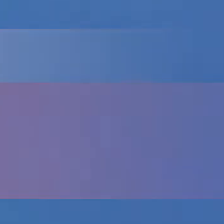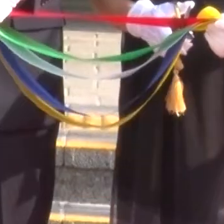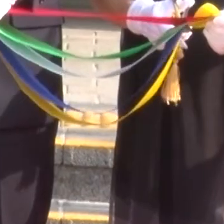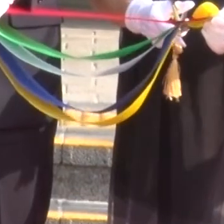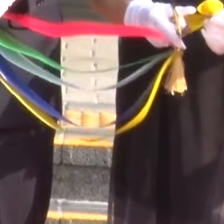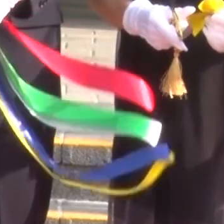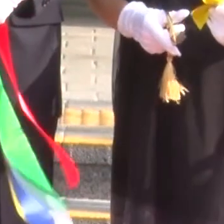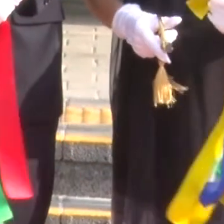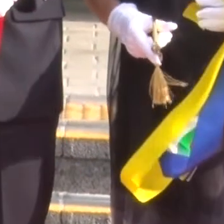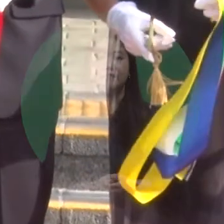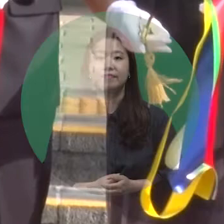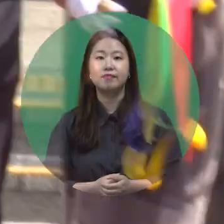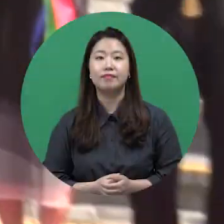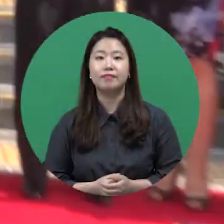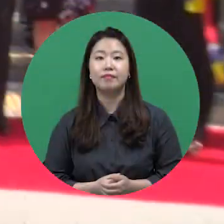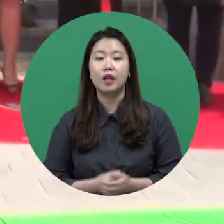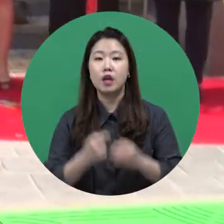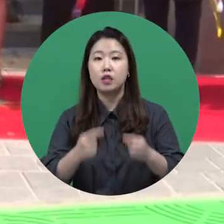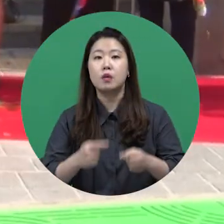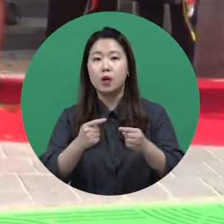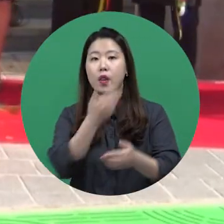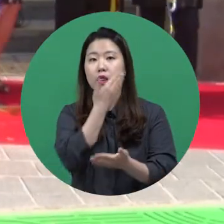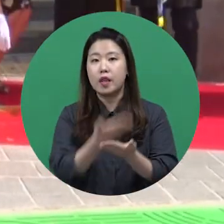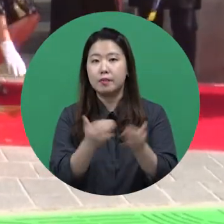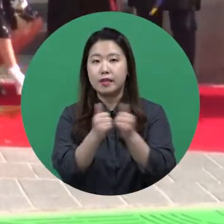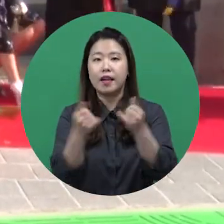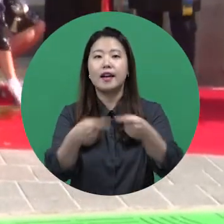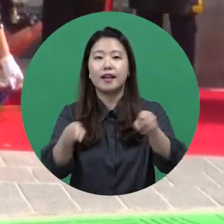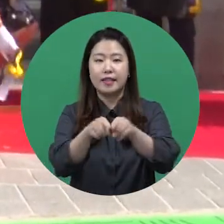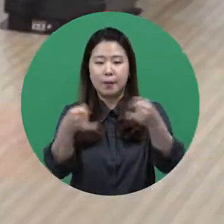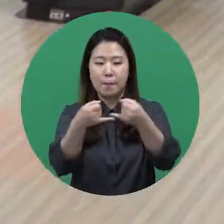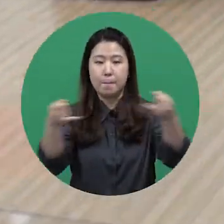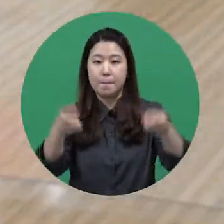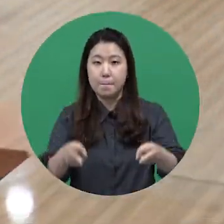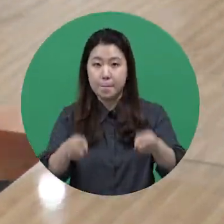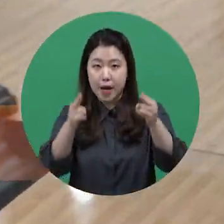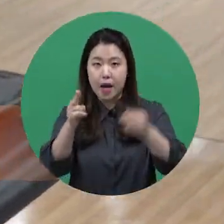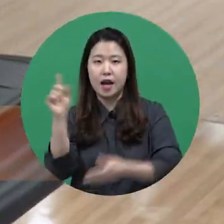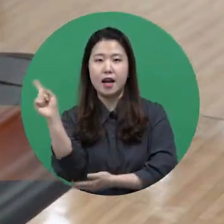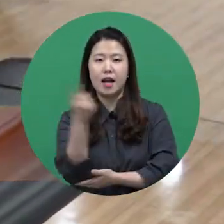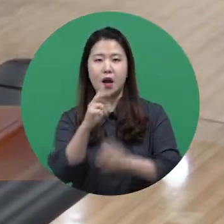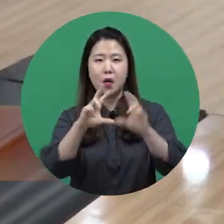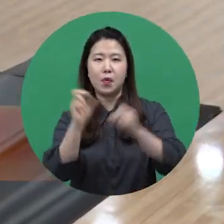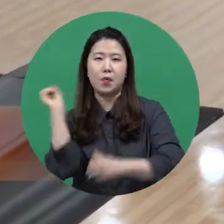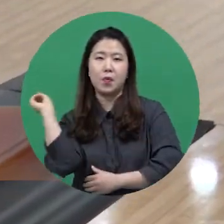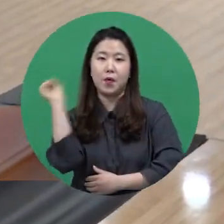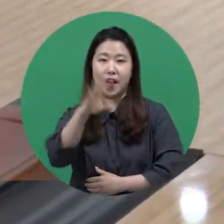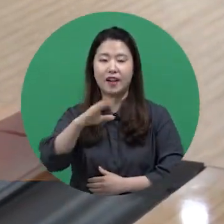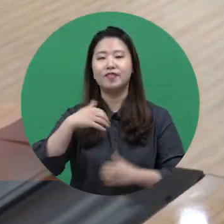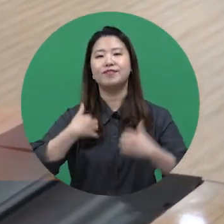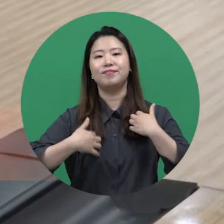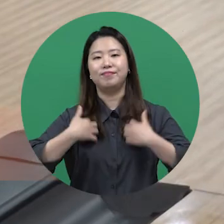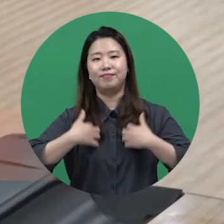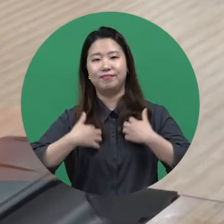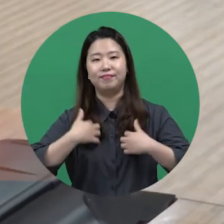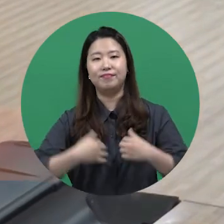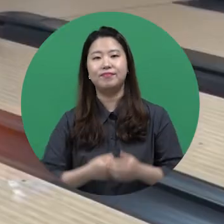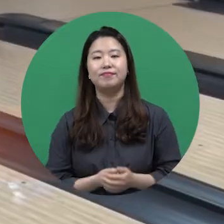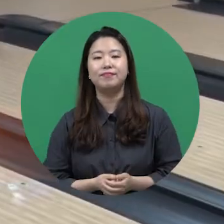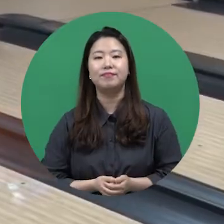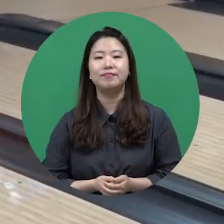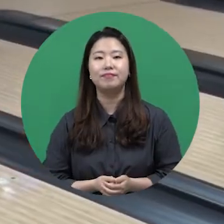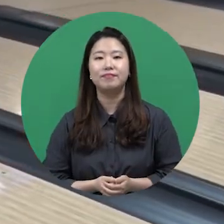바라겠습니다. 더불어 참석한 내빈들과 테이프 커팅을 진행한 뒤 시구 등을 함께하며 개관의 기쁨을 나눴습니다.